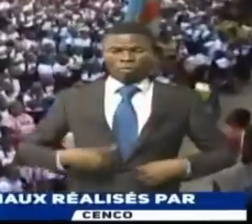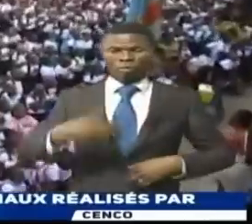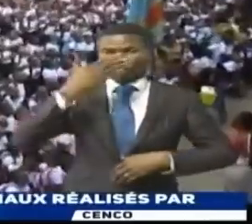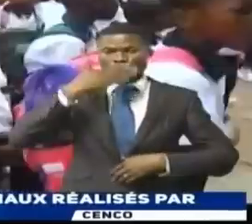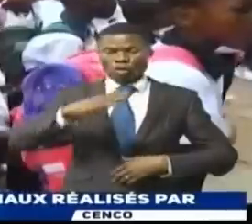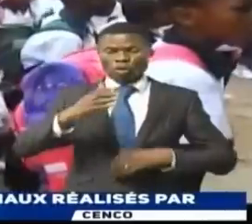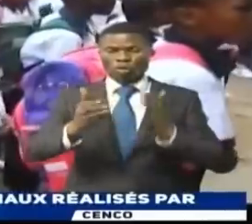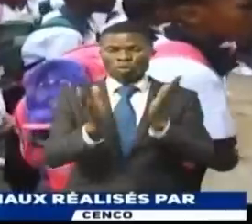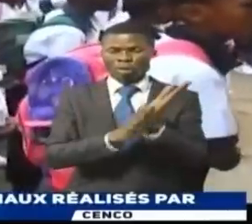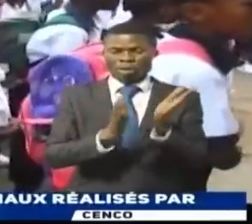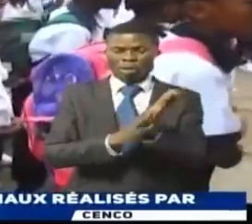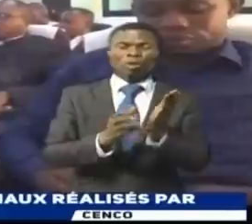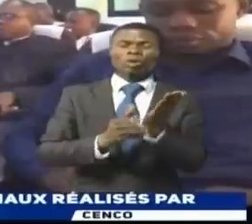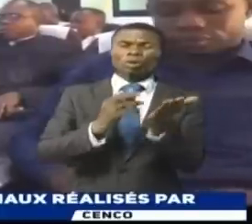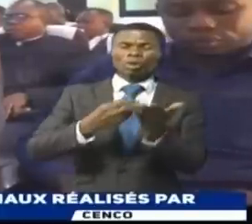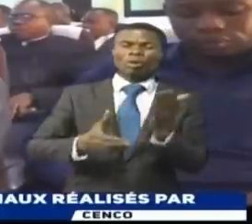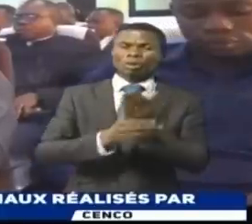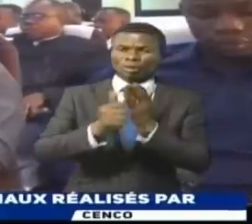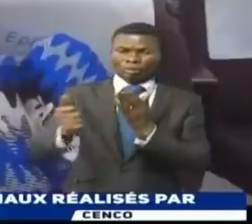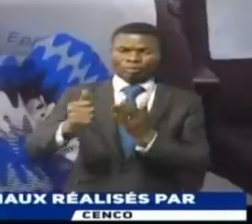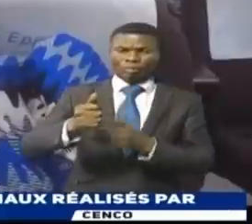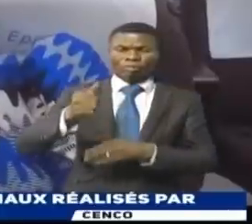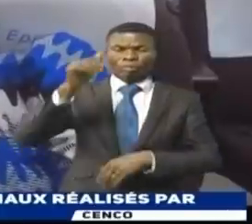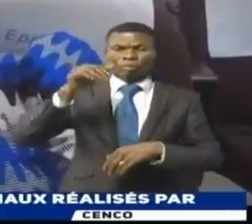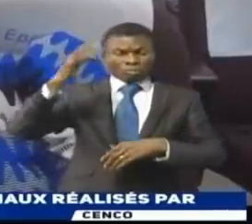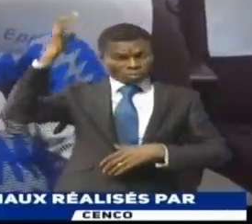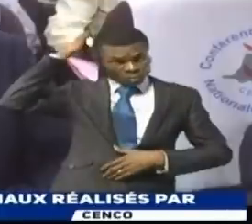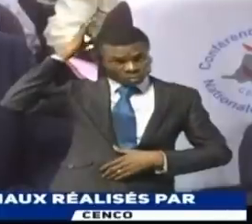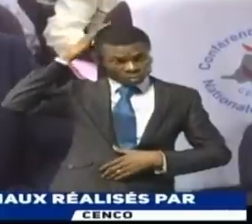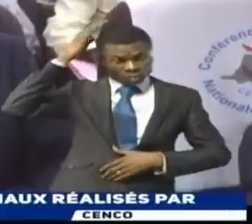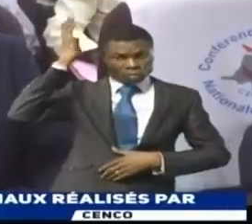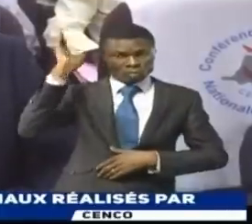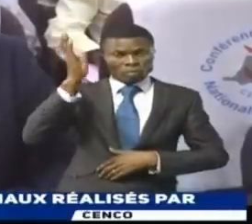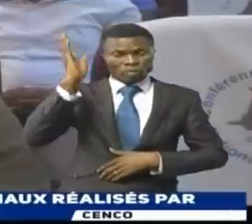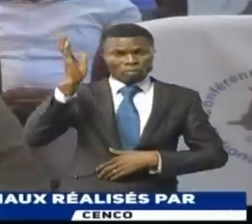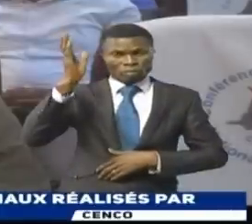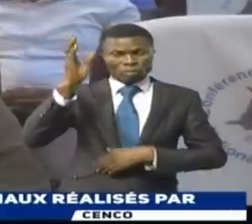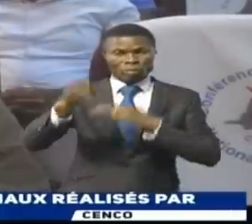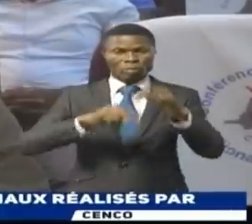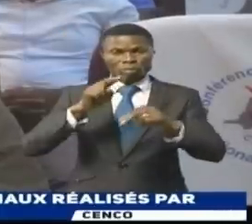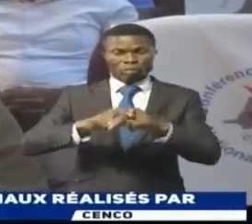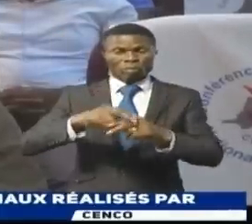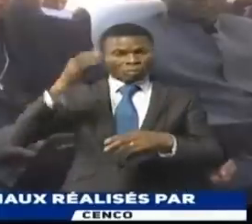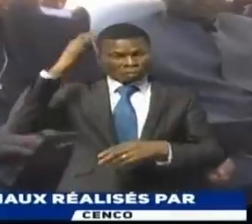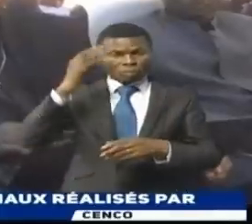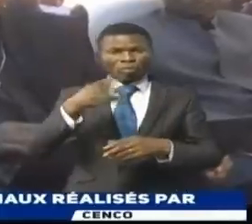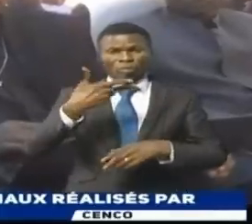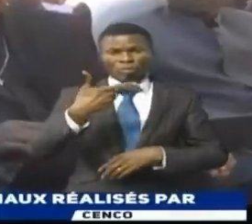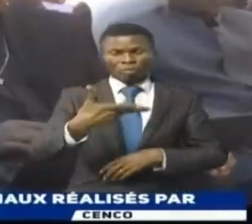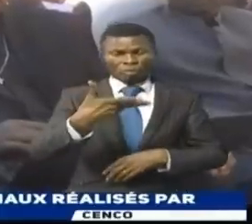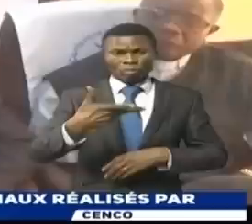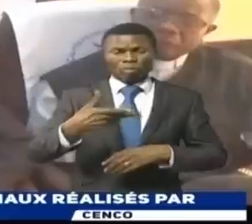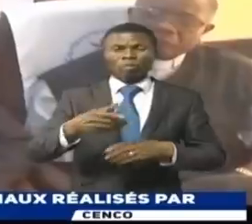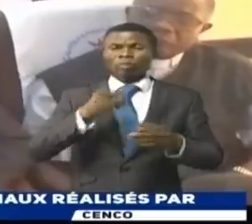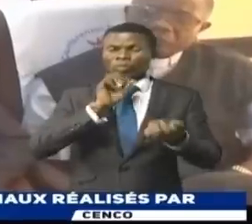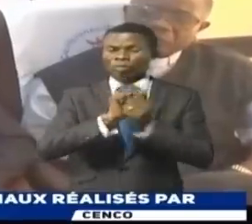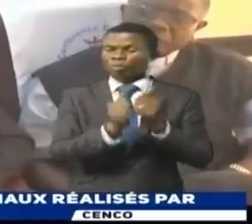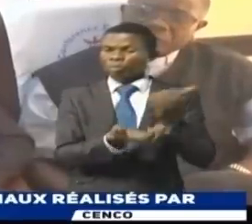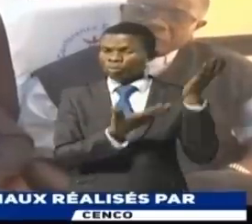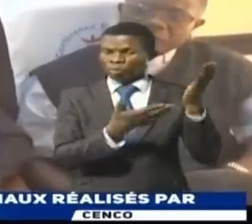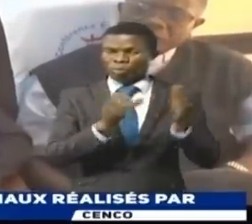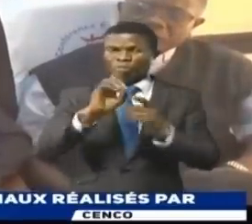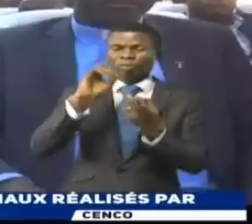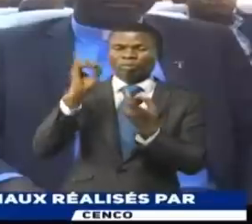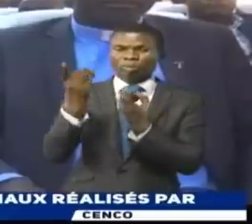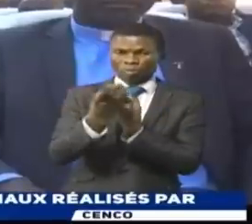de qualité. Le secrétaire général de la Conférence épiscopale nationale du Congo a présidé cet atelier d'échange entre les points focaux diocésains et